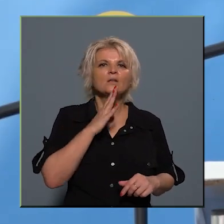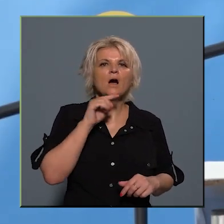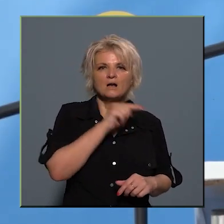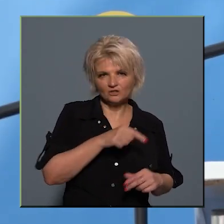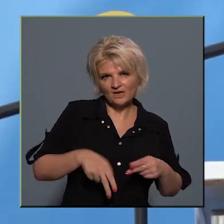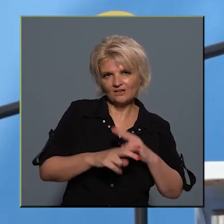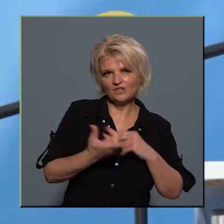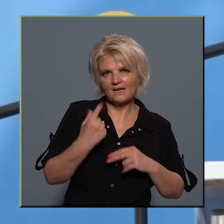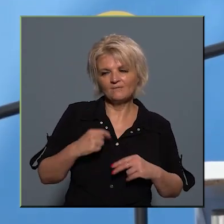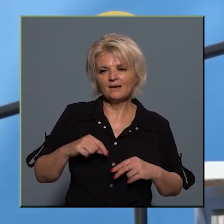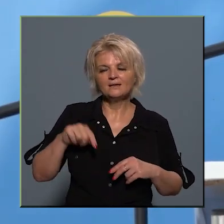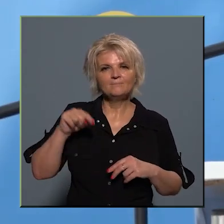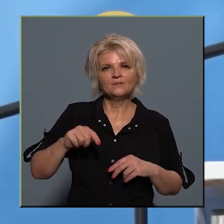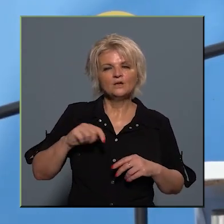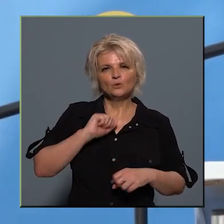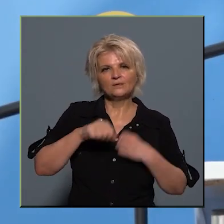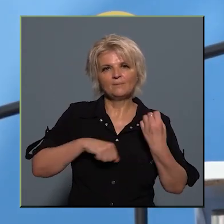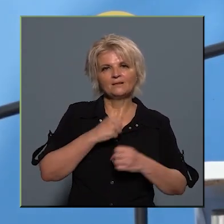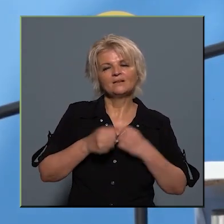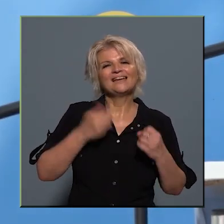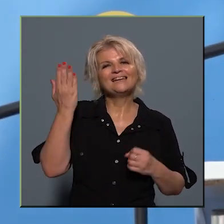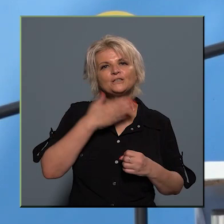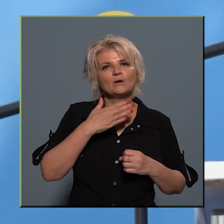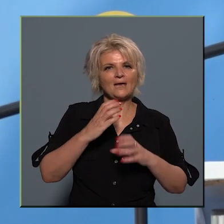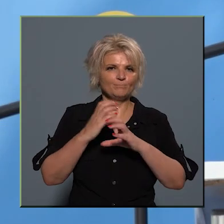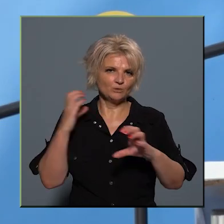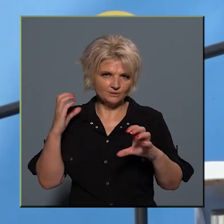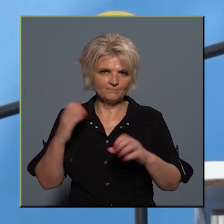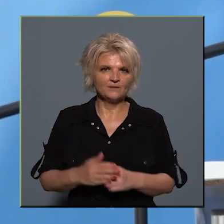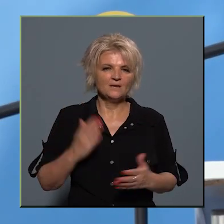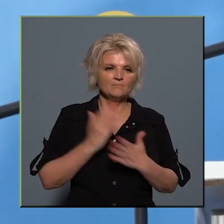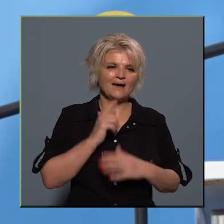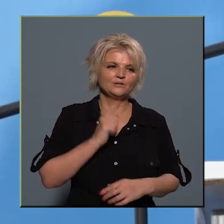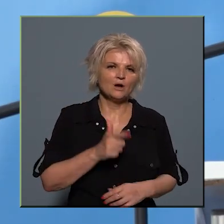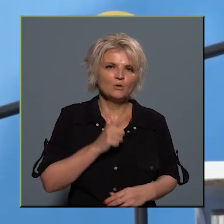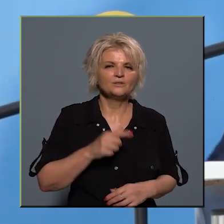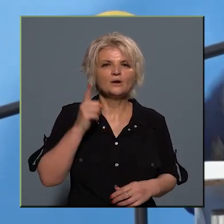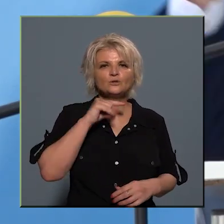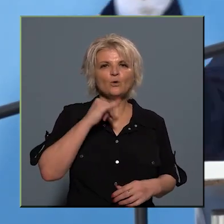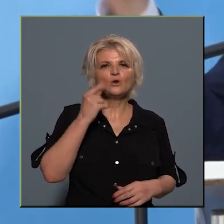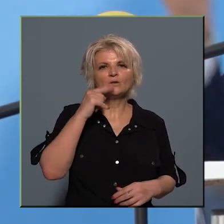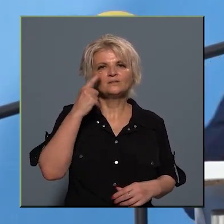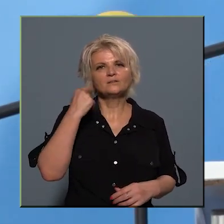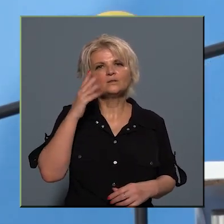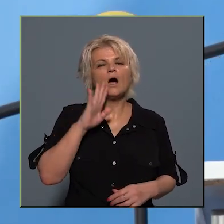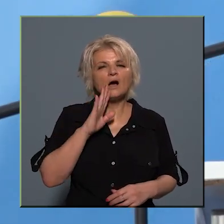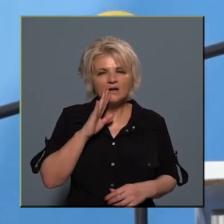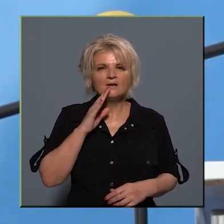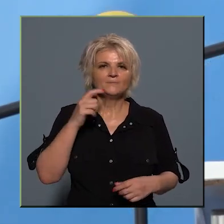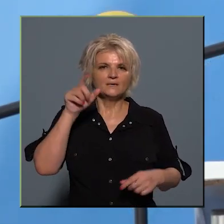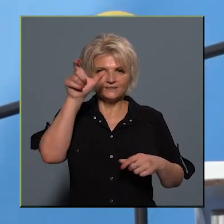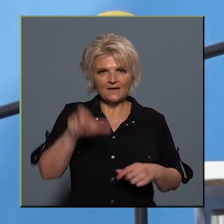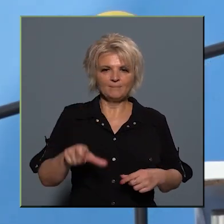üzemeltetett hidrogén üzemanyagcellás autóbuszt, ugye már tankoltak itt ugye Toyota személygépjárművet, immáron megérkezik egy